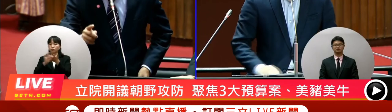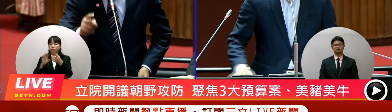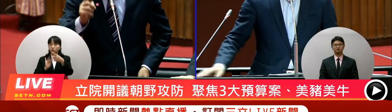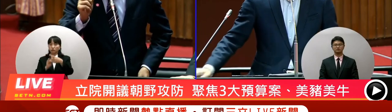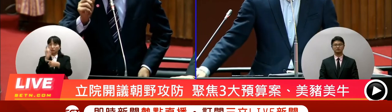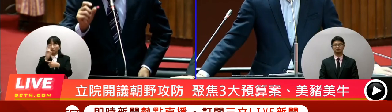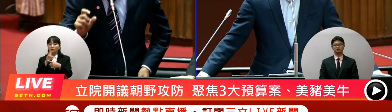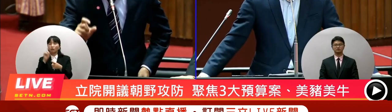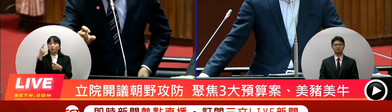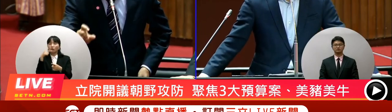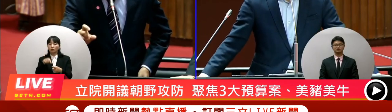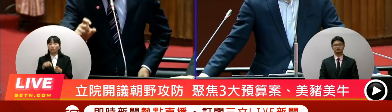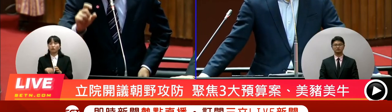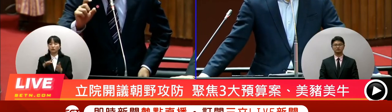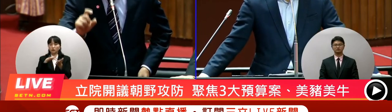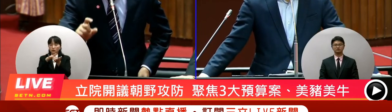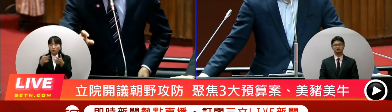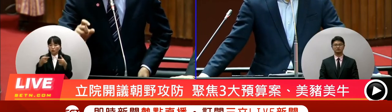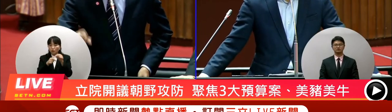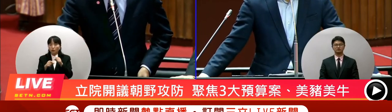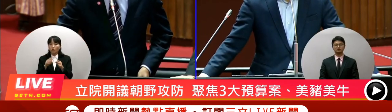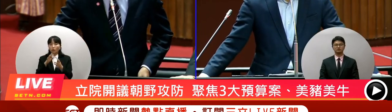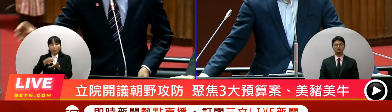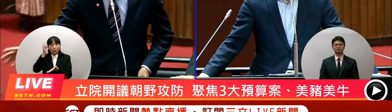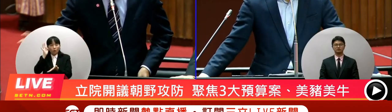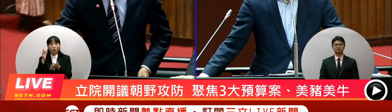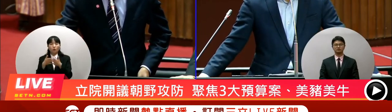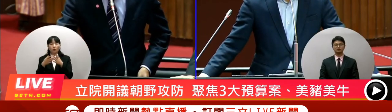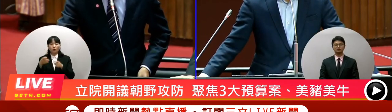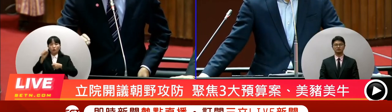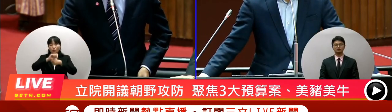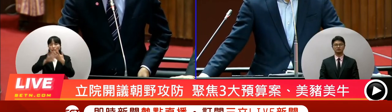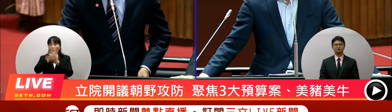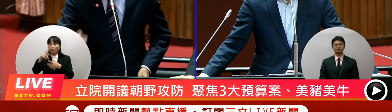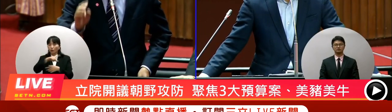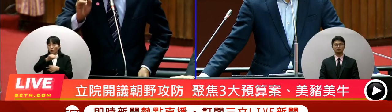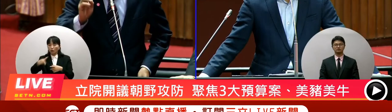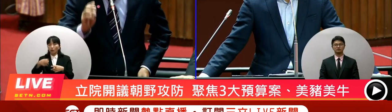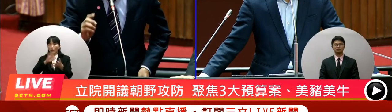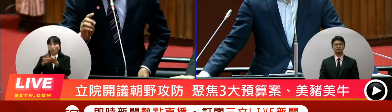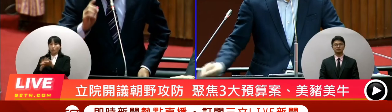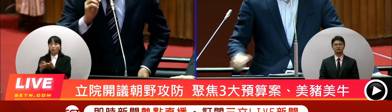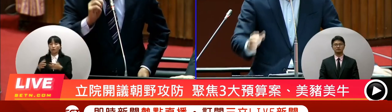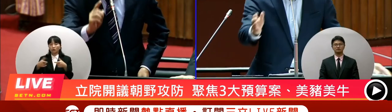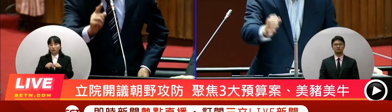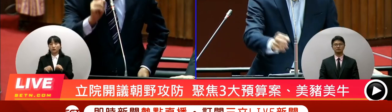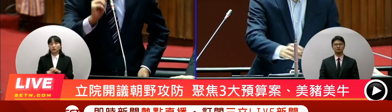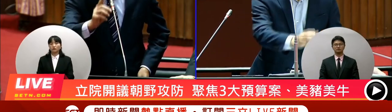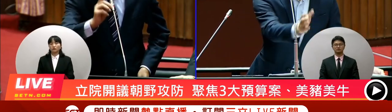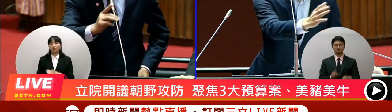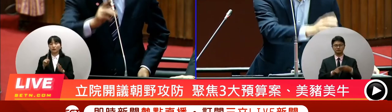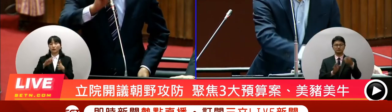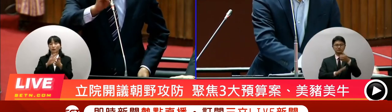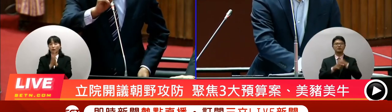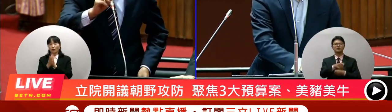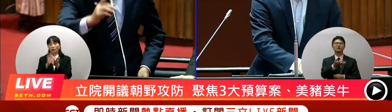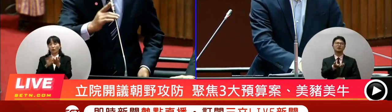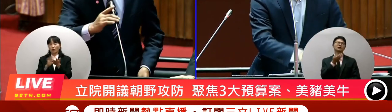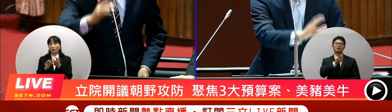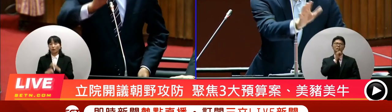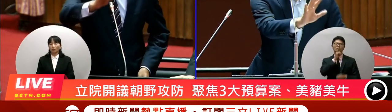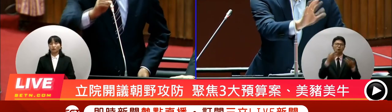克多巴胺的药剂越来越贵还要再添加其他的成本所以 有莱克多巴胺就讲过了 差一